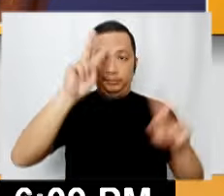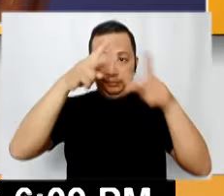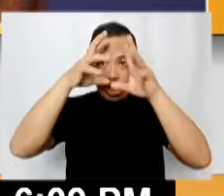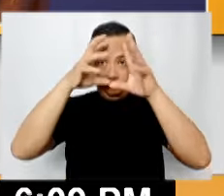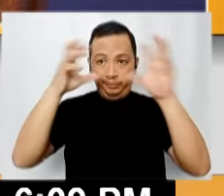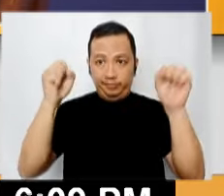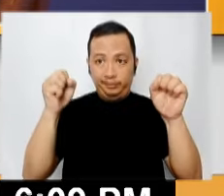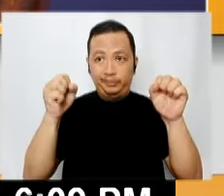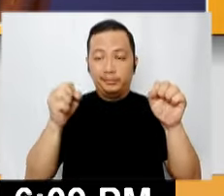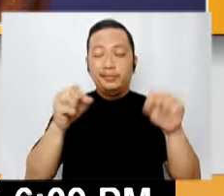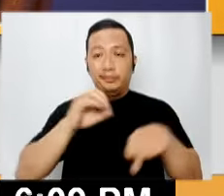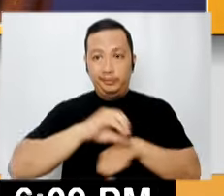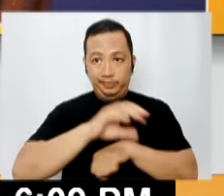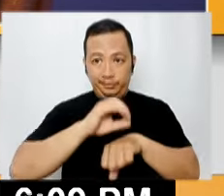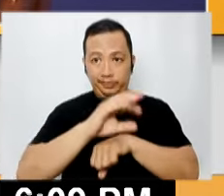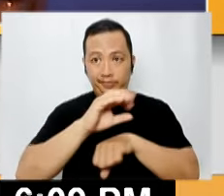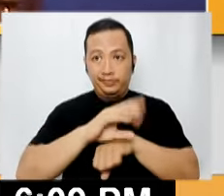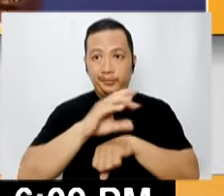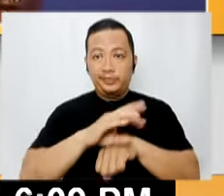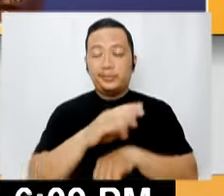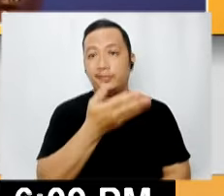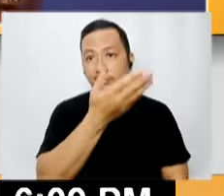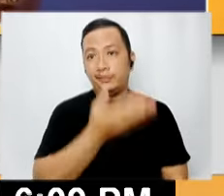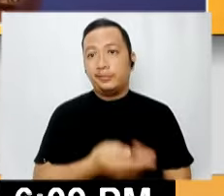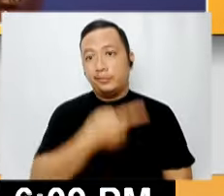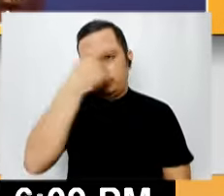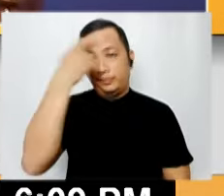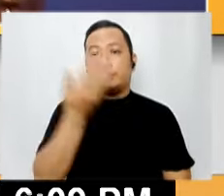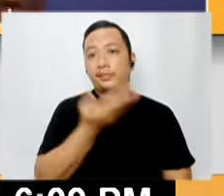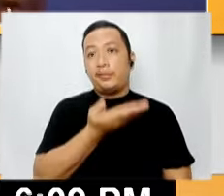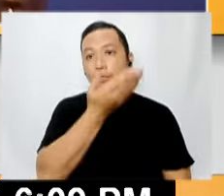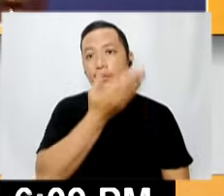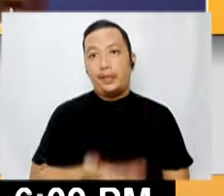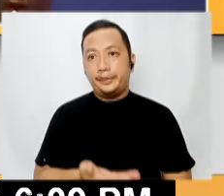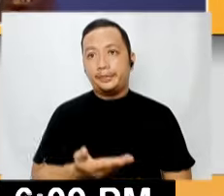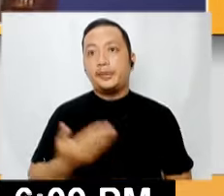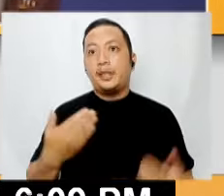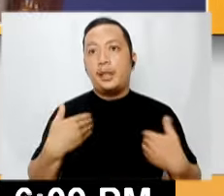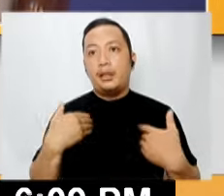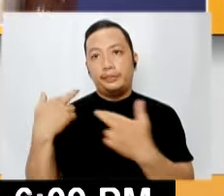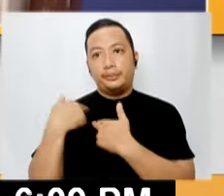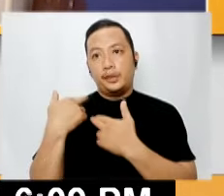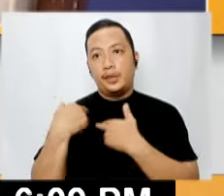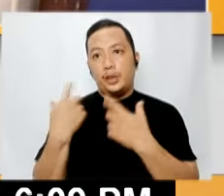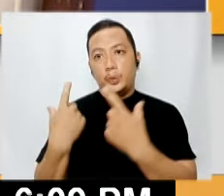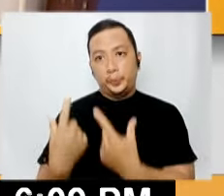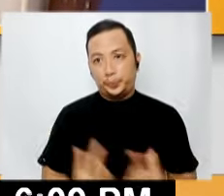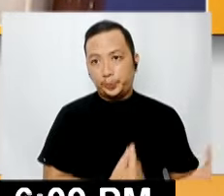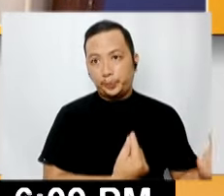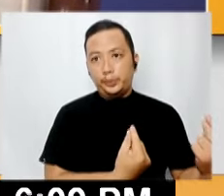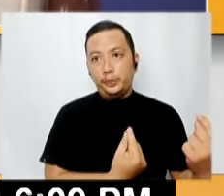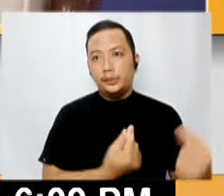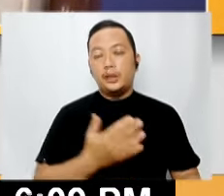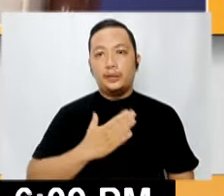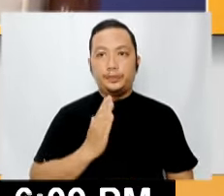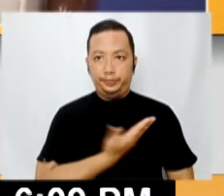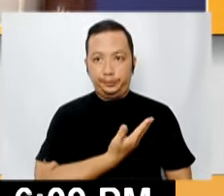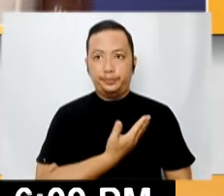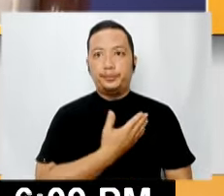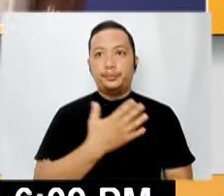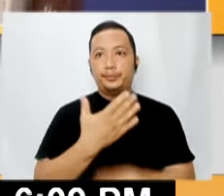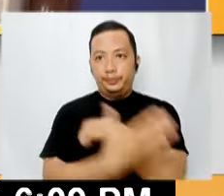no? Dahil meron siyang tungkulin na kailangan gampanan sa ating bansa, sa ating bayan, at kailangan